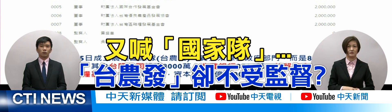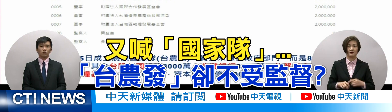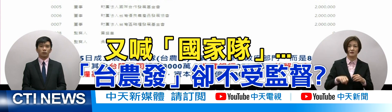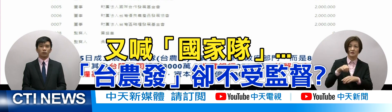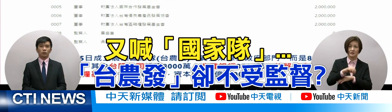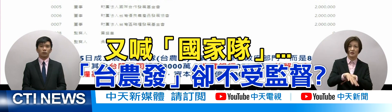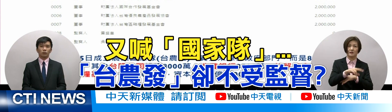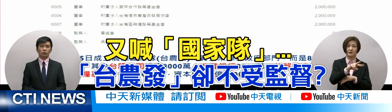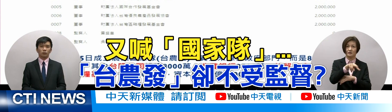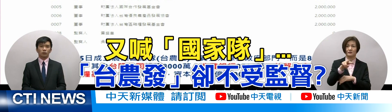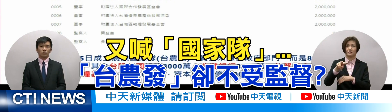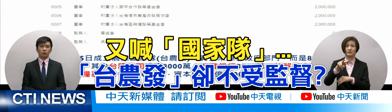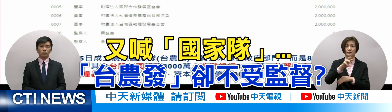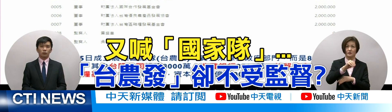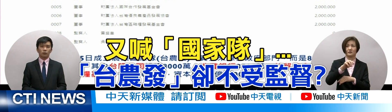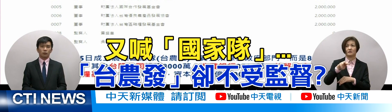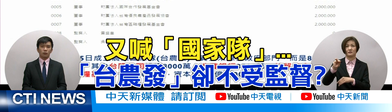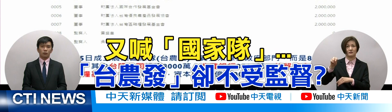2000万，总共是